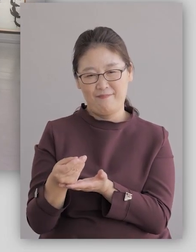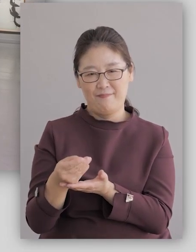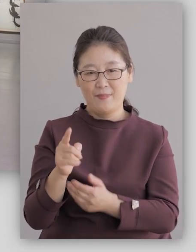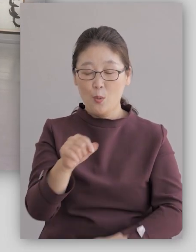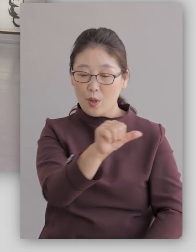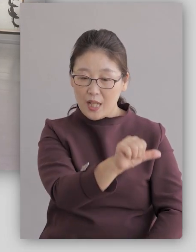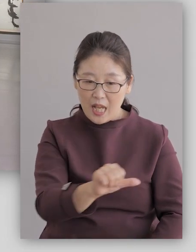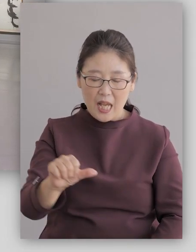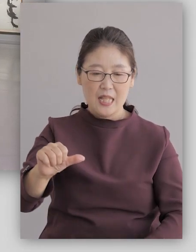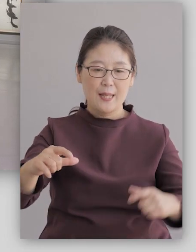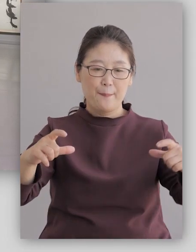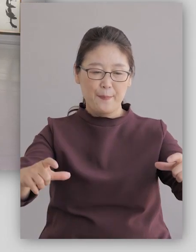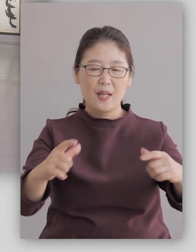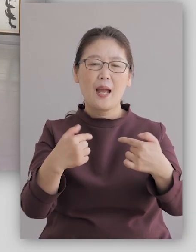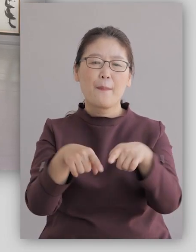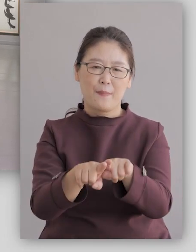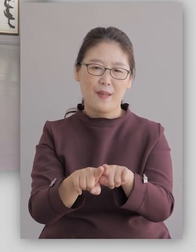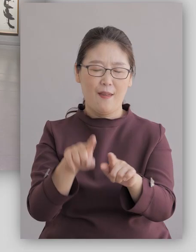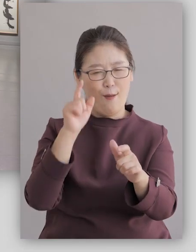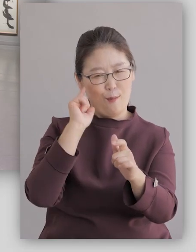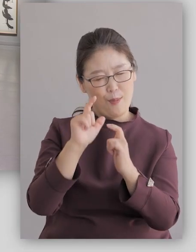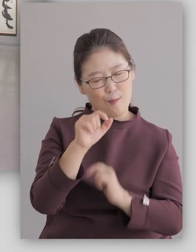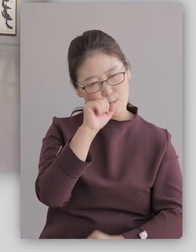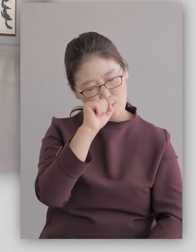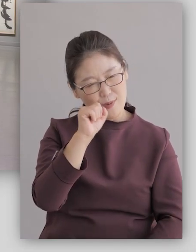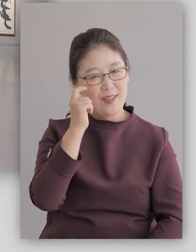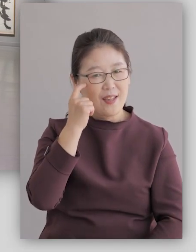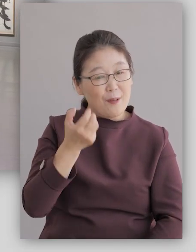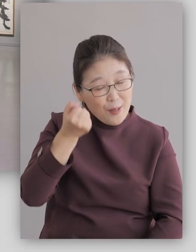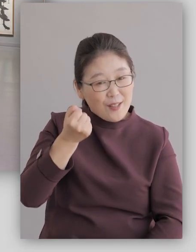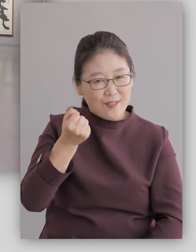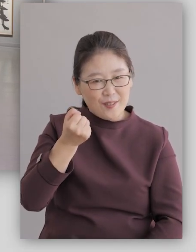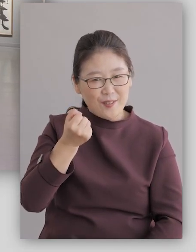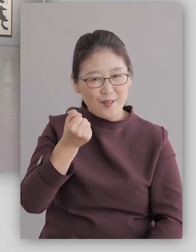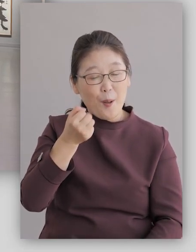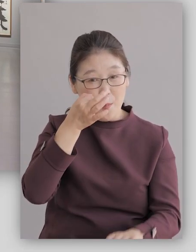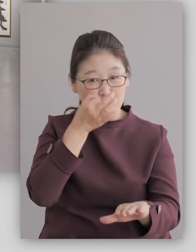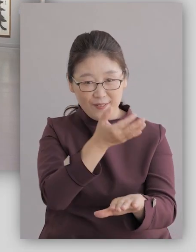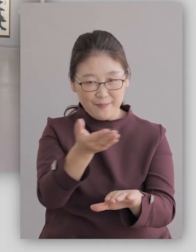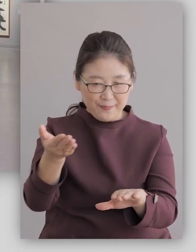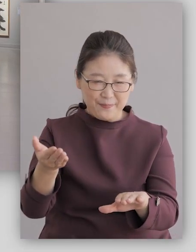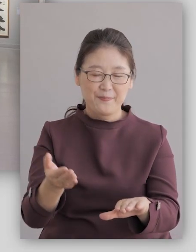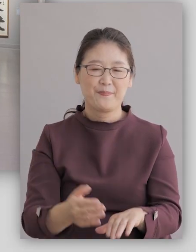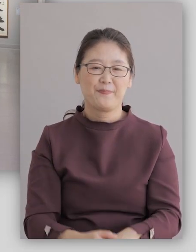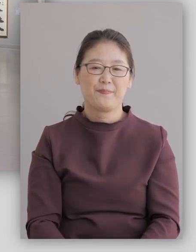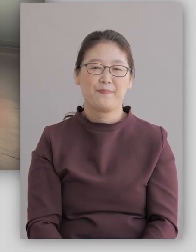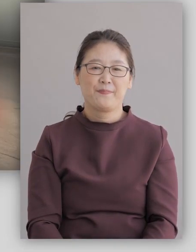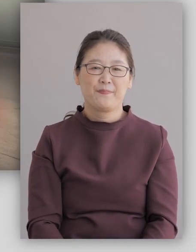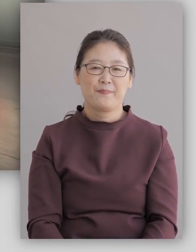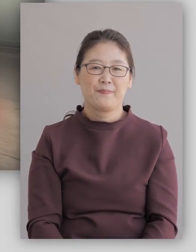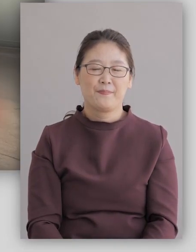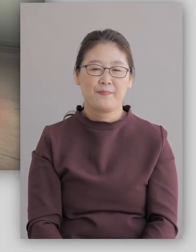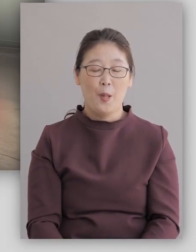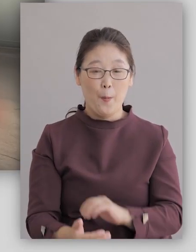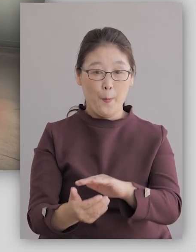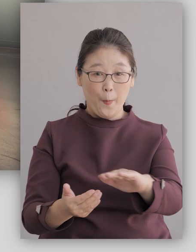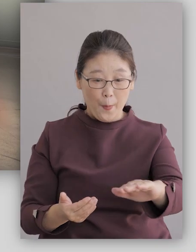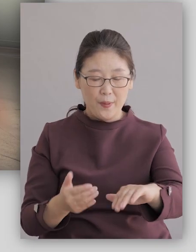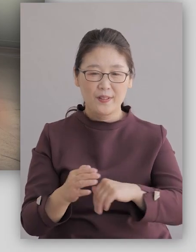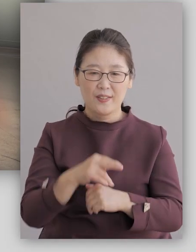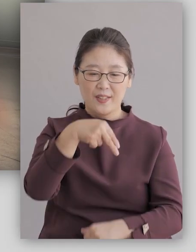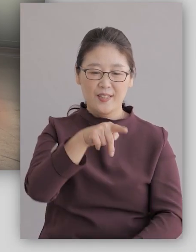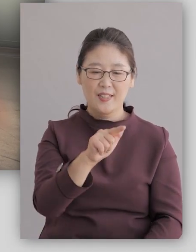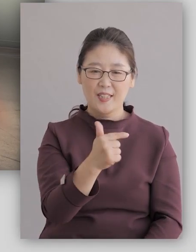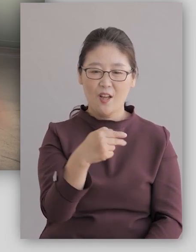아시아가 함께 고민하는 컨텐츠로 또한 선보이게 되었다는 것도 말씀드리겠습니다. 조금 전에 저희는